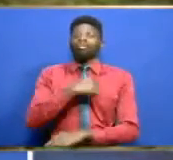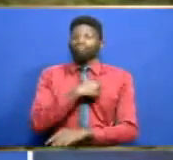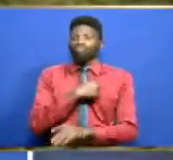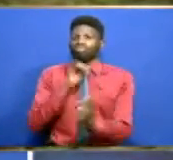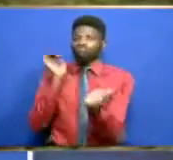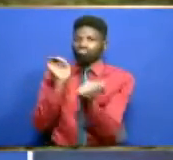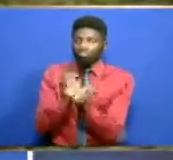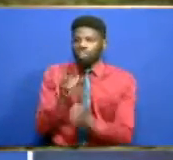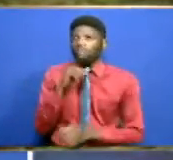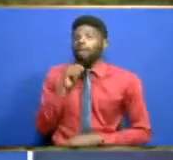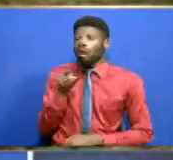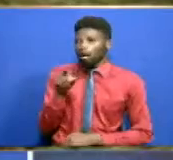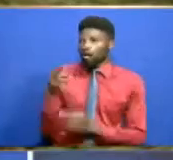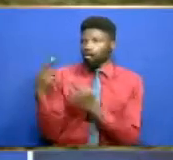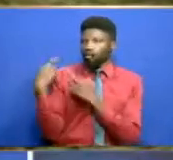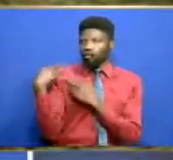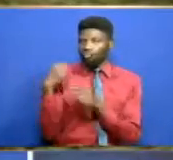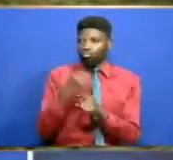anayehusika na hiyo mimba.